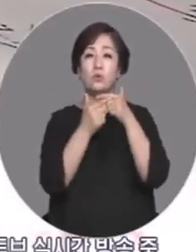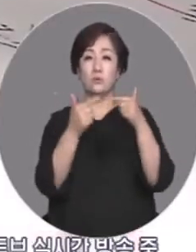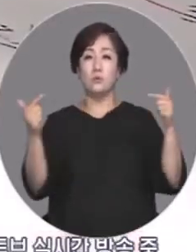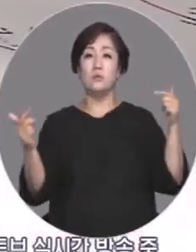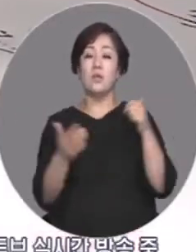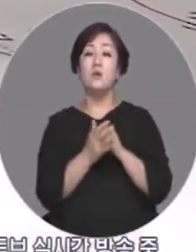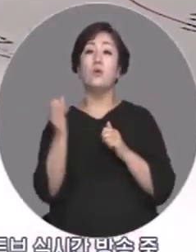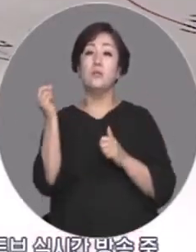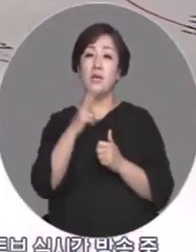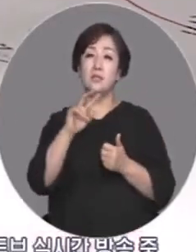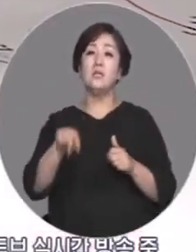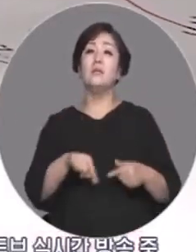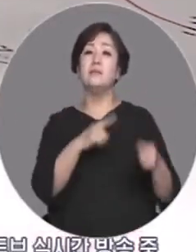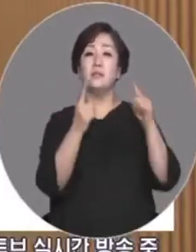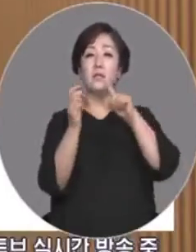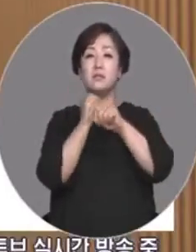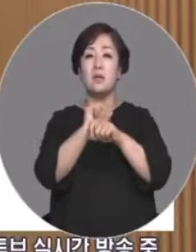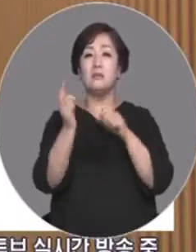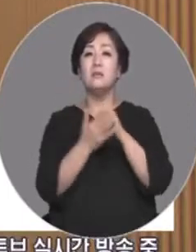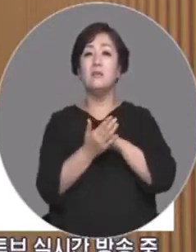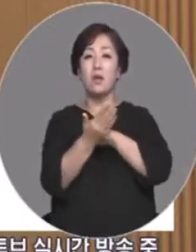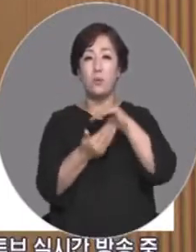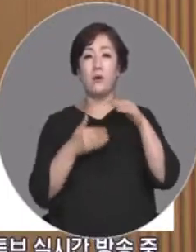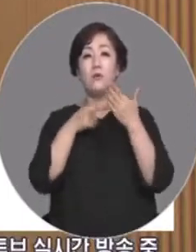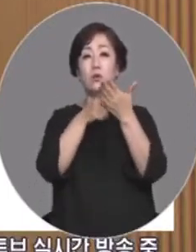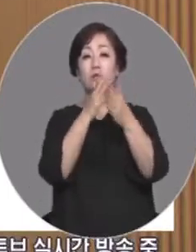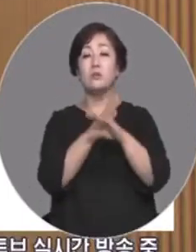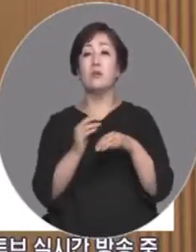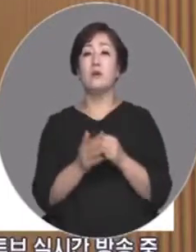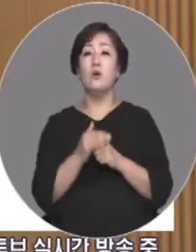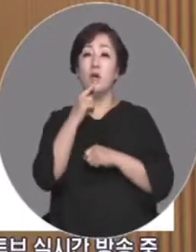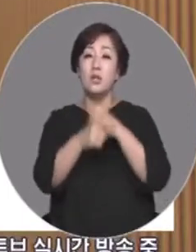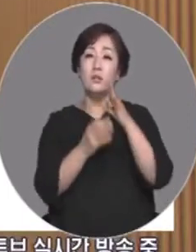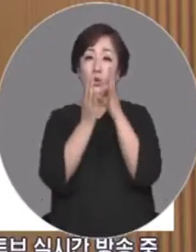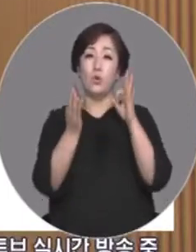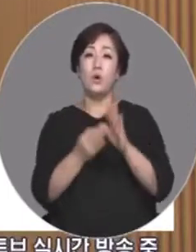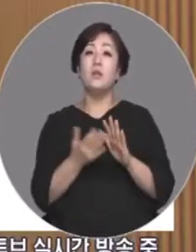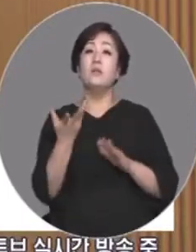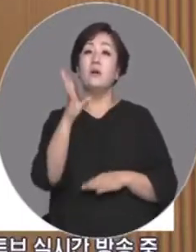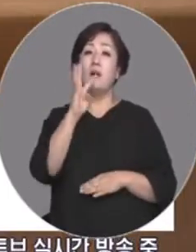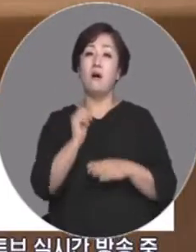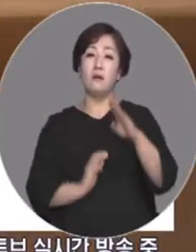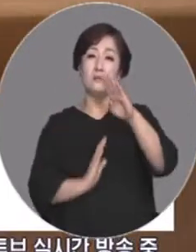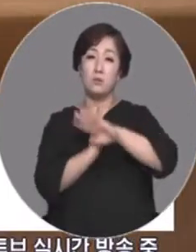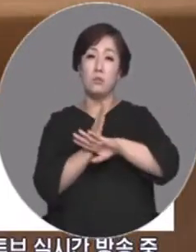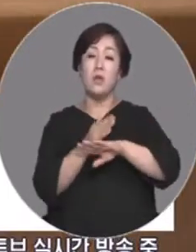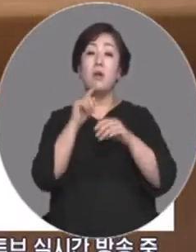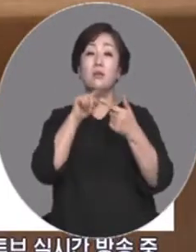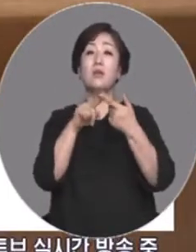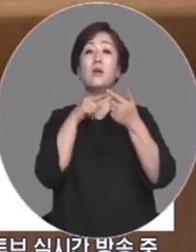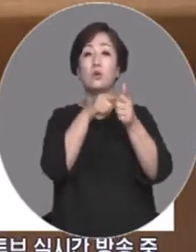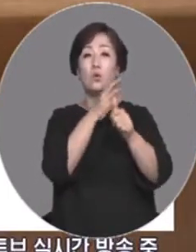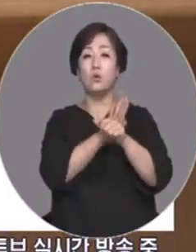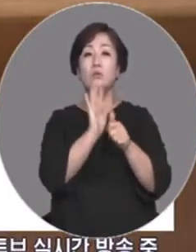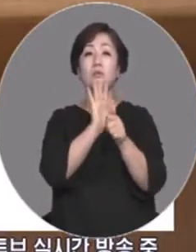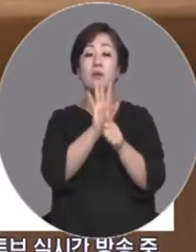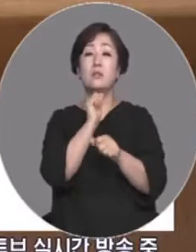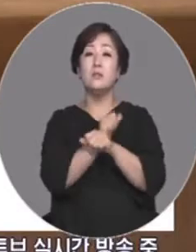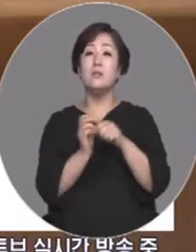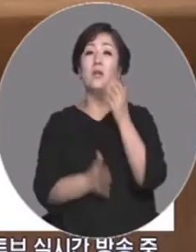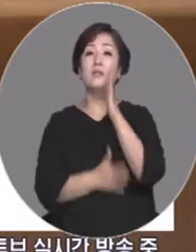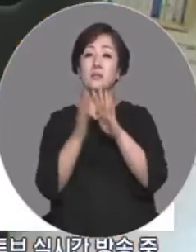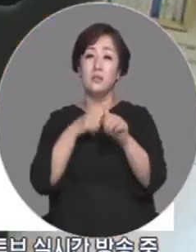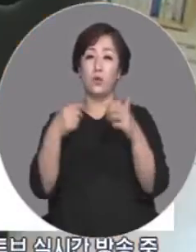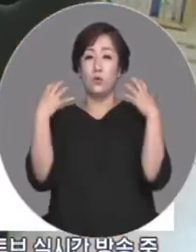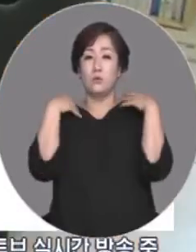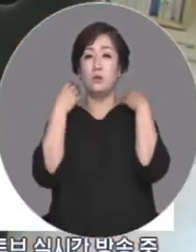재발 방지 대책을 촉구했습니다. 이 시설에 연간 수억 원을 지원하고도 뒤늦게 사태 파악에 나선 울산시도